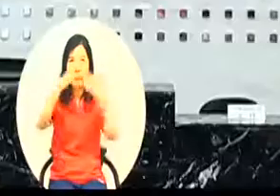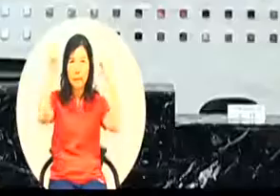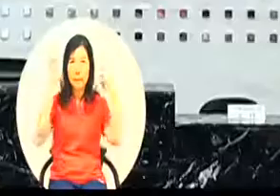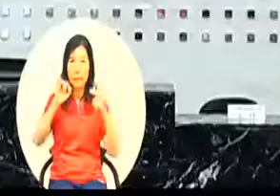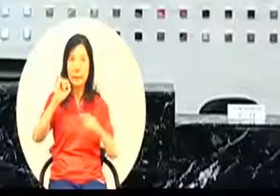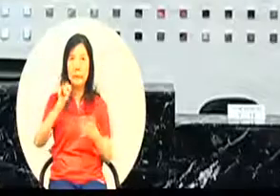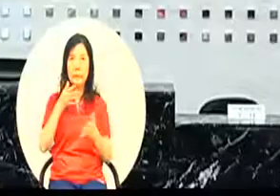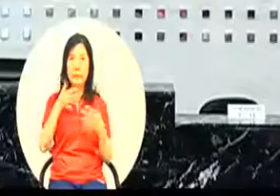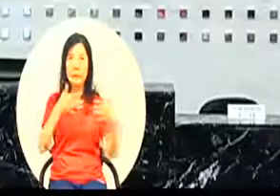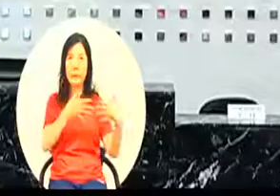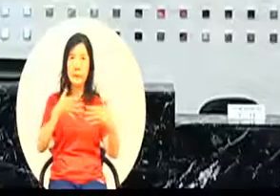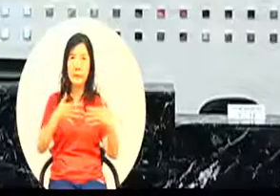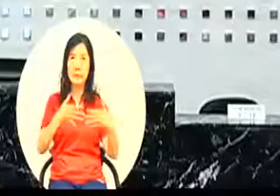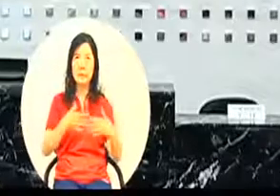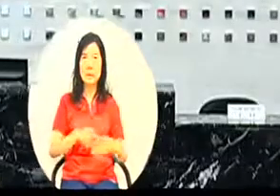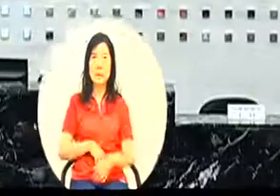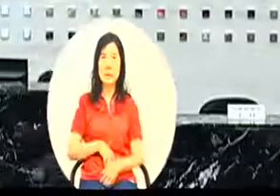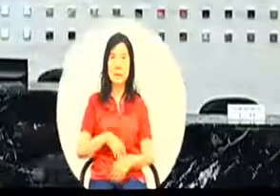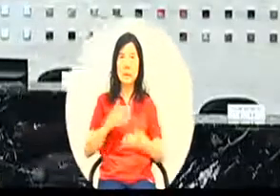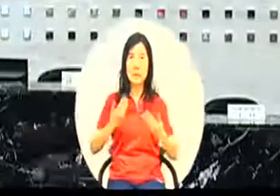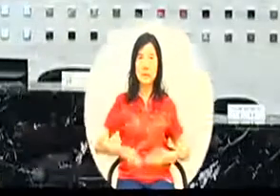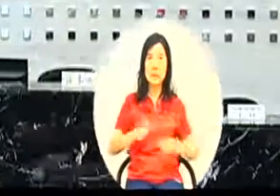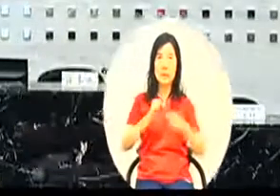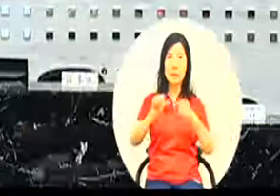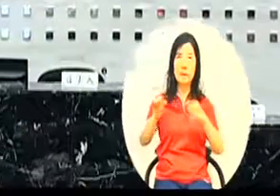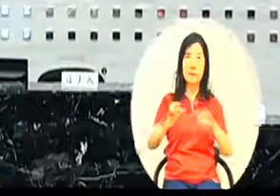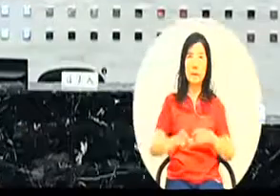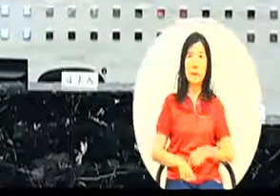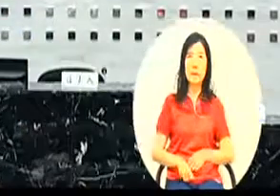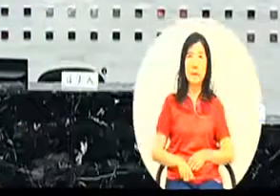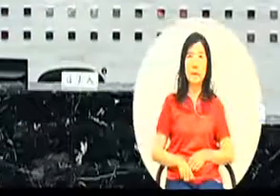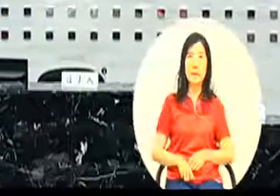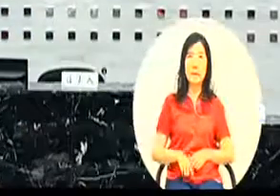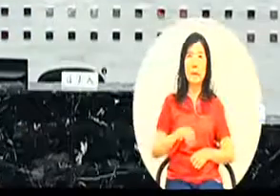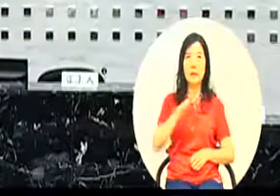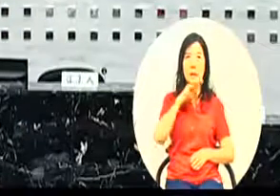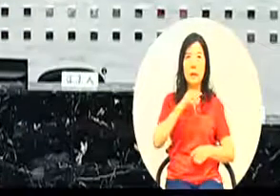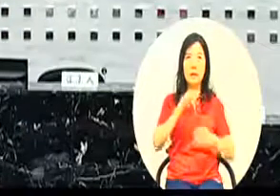行我们休息五分钟哦，等一下市长